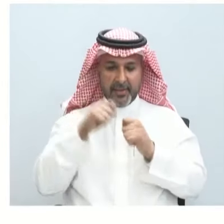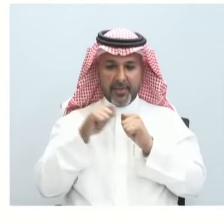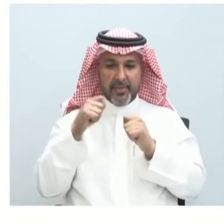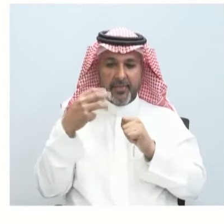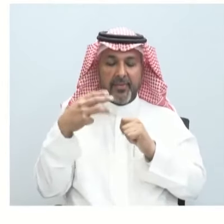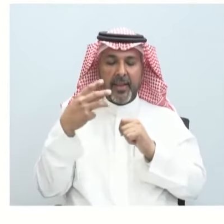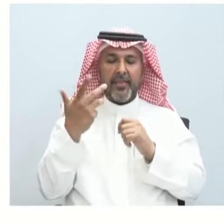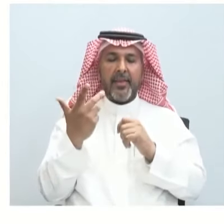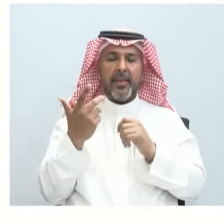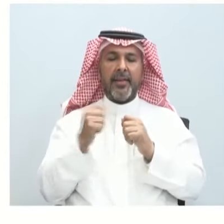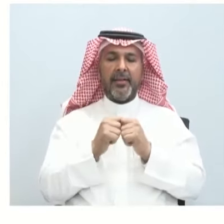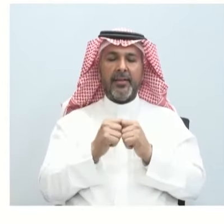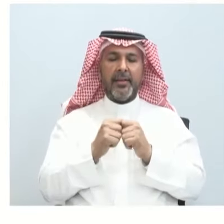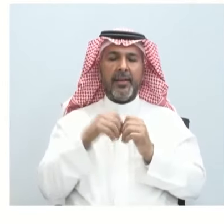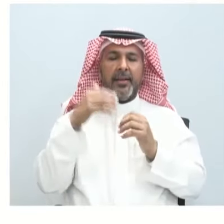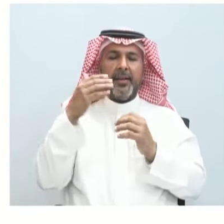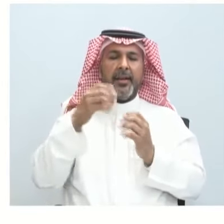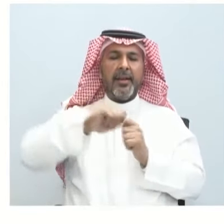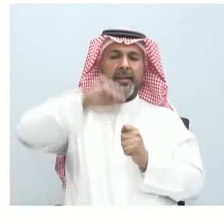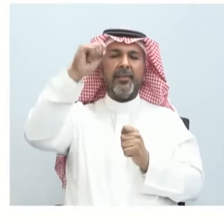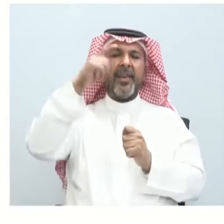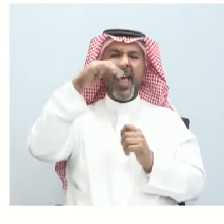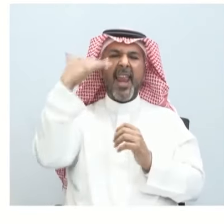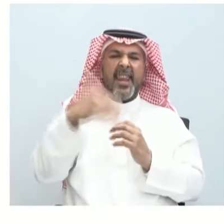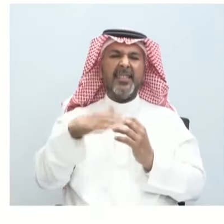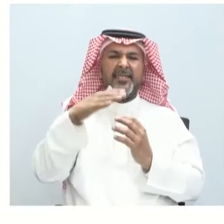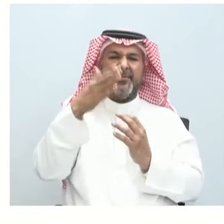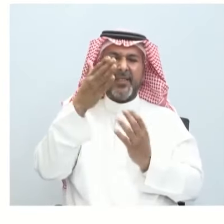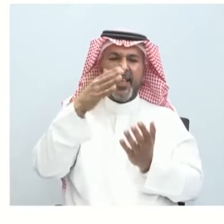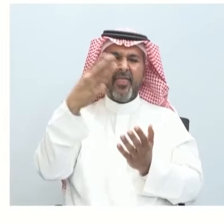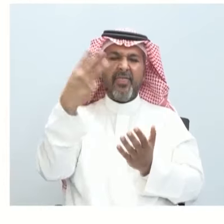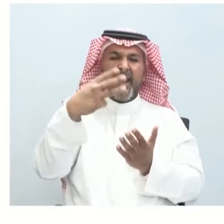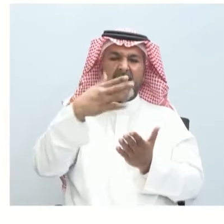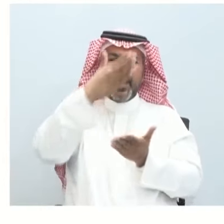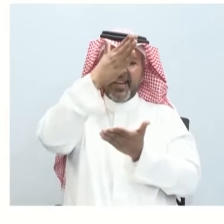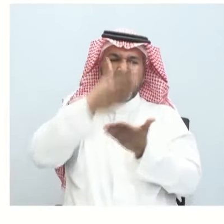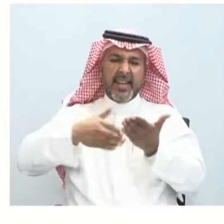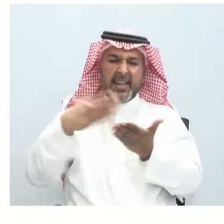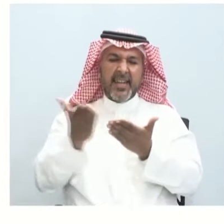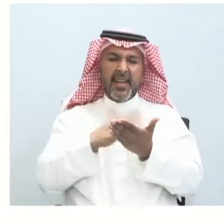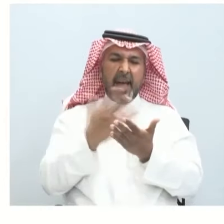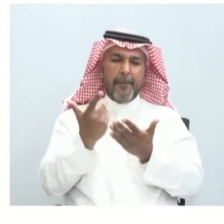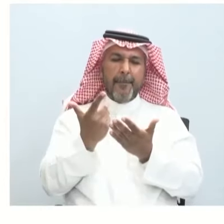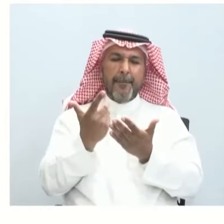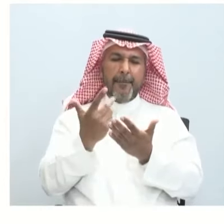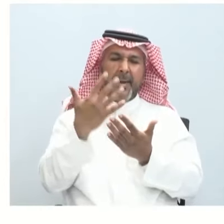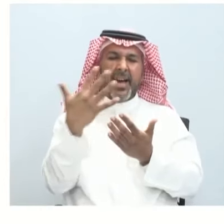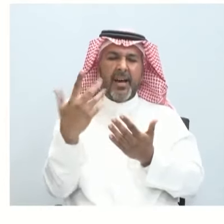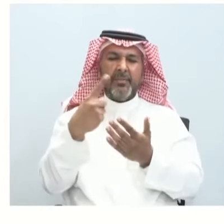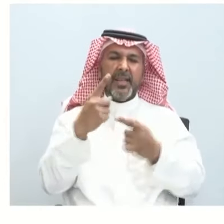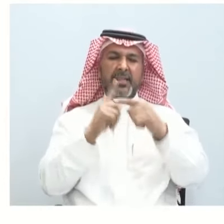الارتفاع الارتفاع يساوي نصف العرض زائد 5 اذا نقوم بكتابه